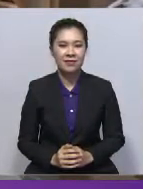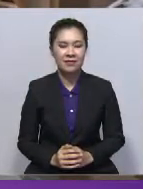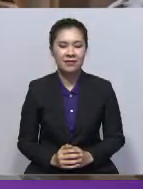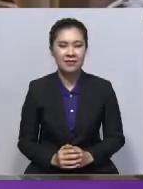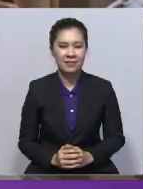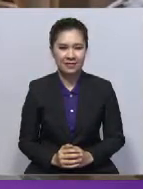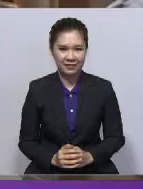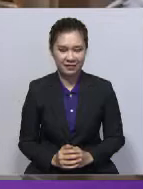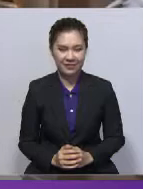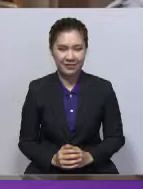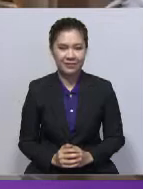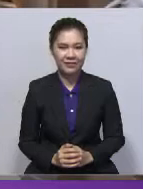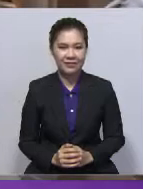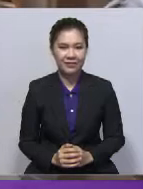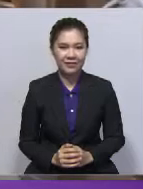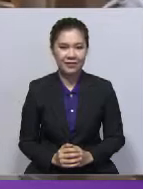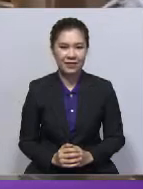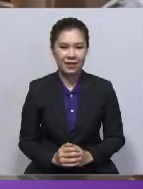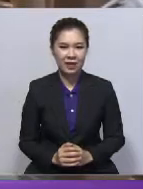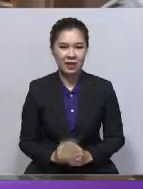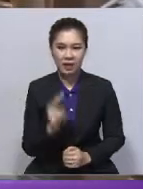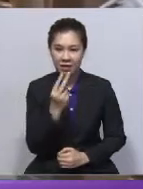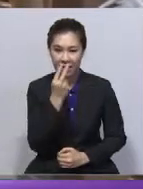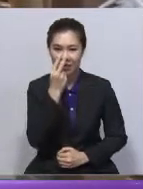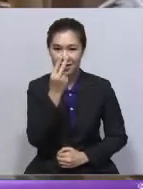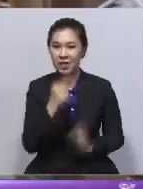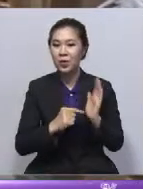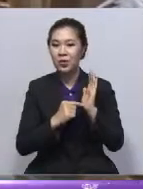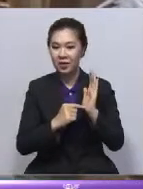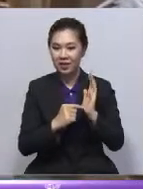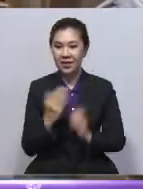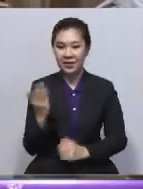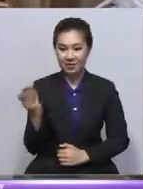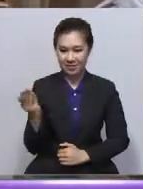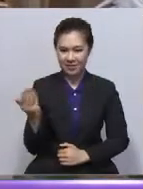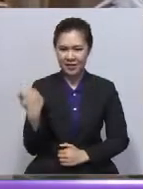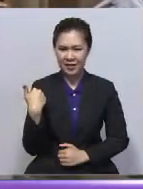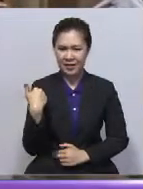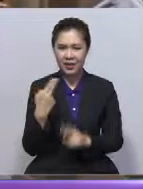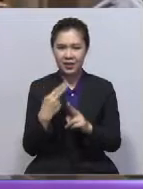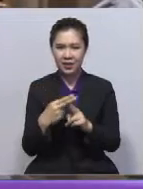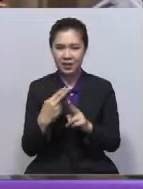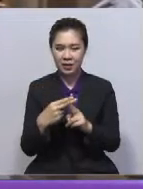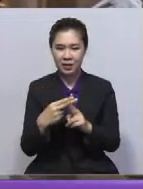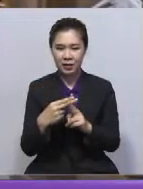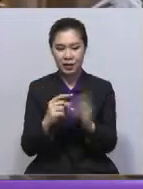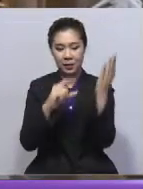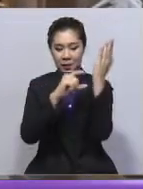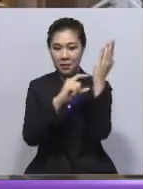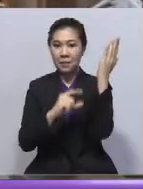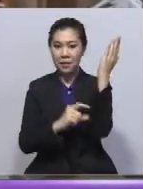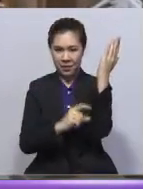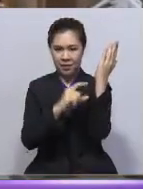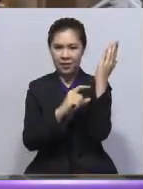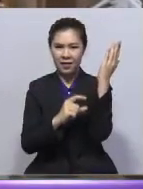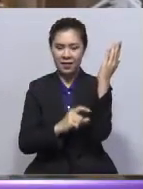ค่ะคุณนิสาการคุณสานุคะที่เห็นเป็นเส้นเล็กๆในมือของดิฉันนี้นะคะเขาเรียกว่าตอกไม้ไผ่ค่ะส่วนตอกไม้ไ